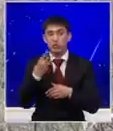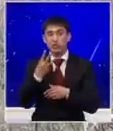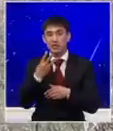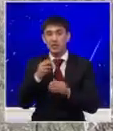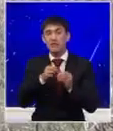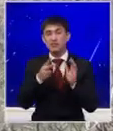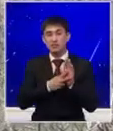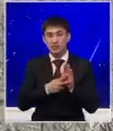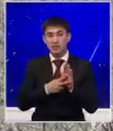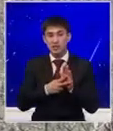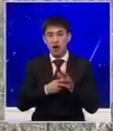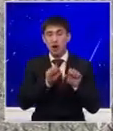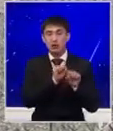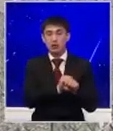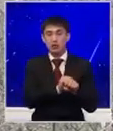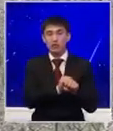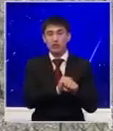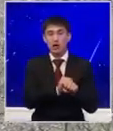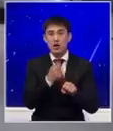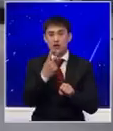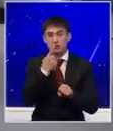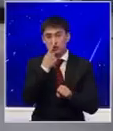и 18. Остановка находится в